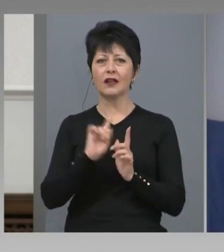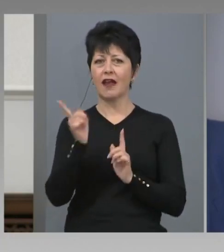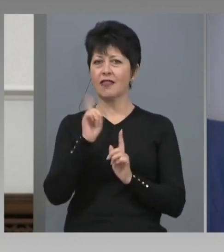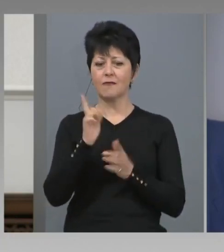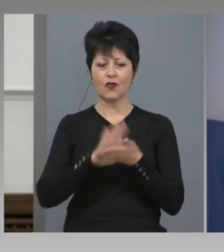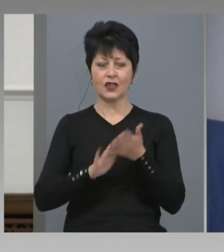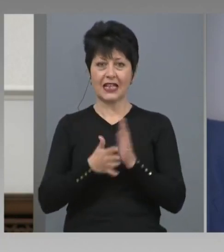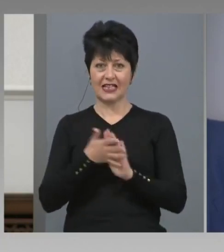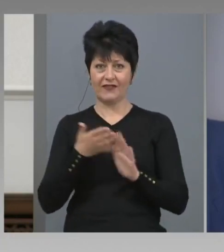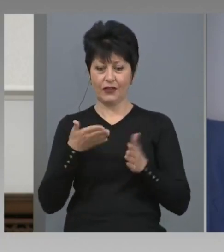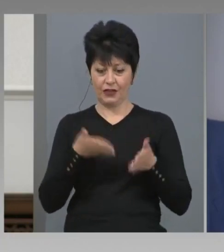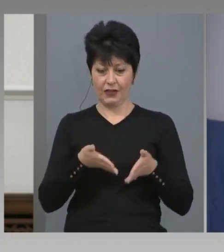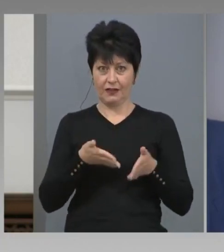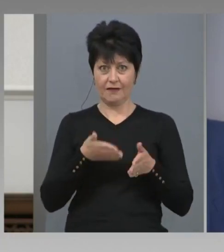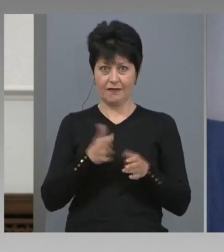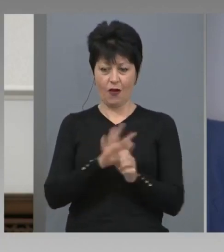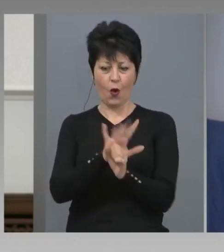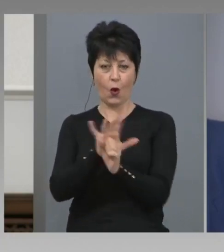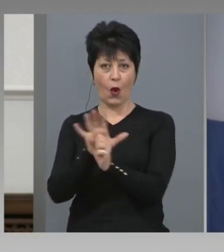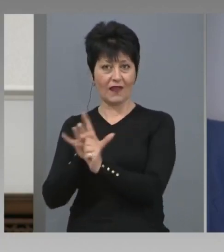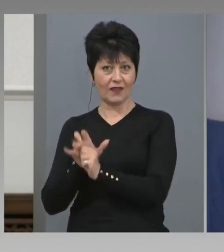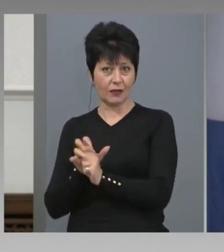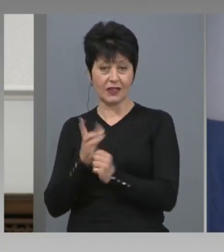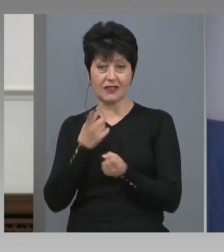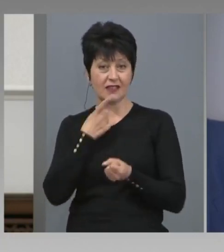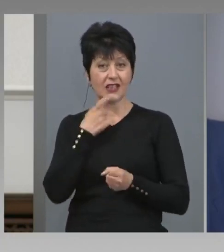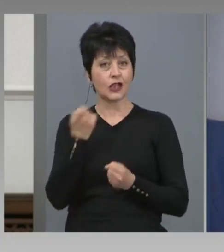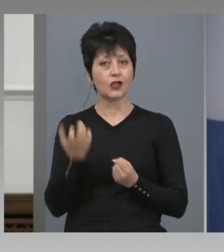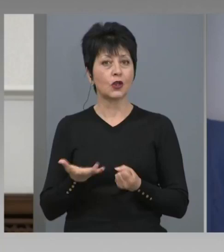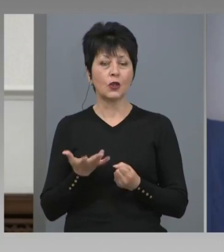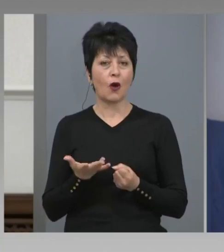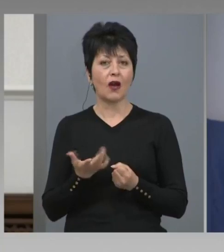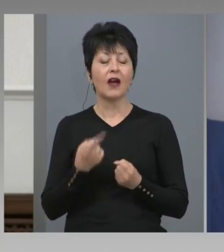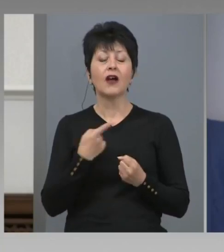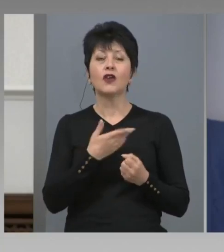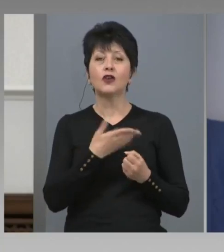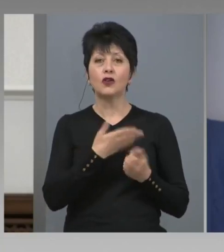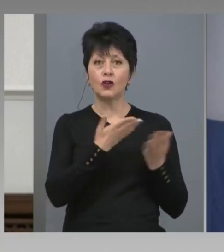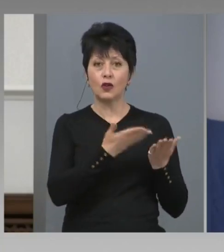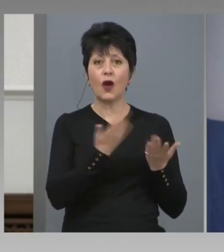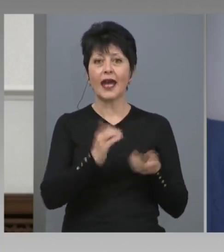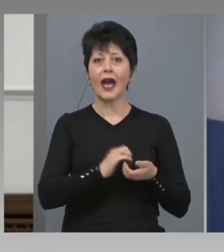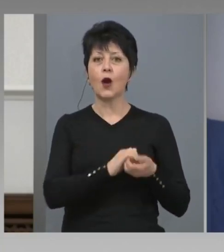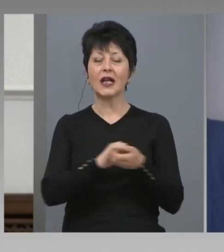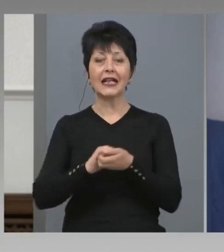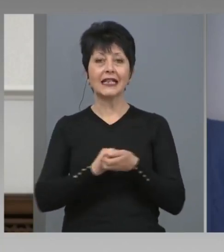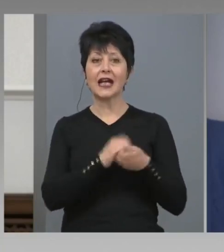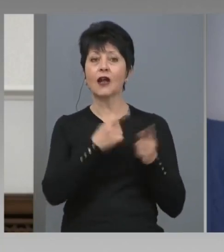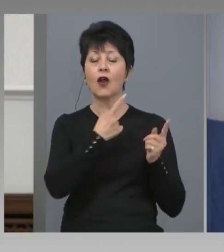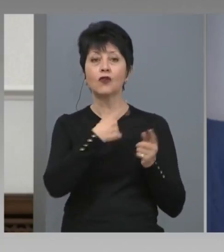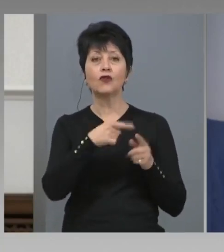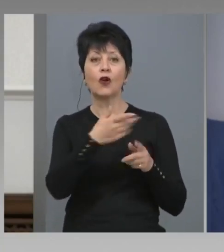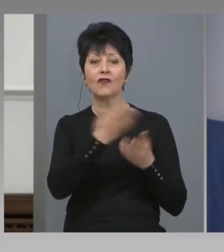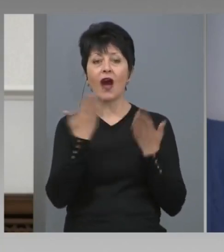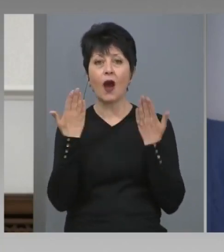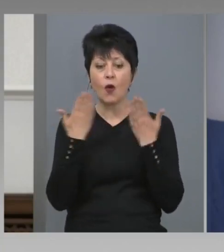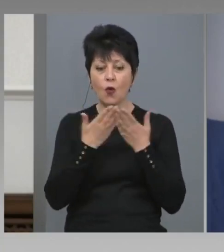по коронавируса. Защо? Защото той е организатор, той тези неща ги учил, той